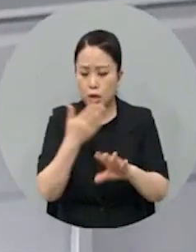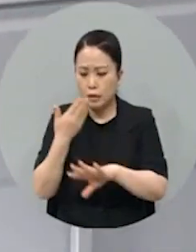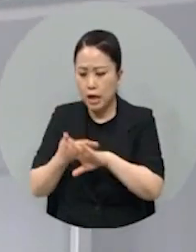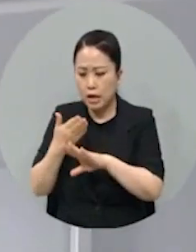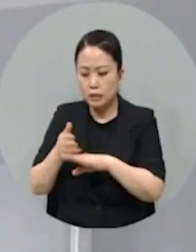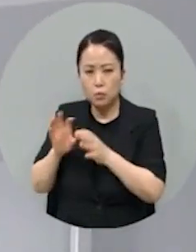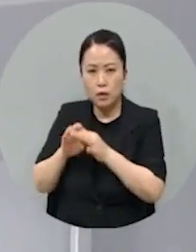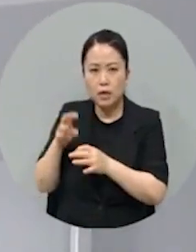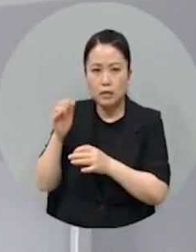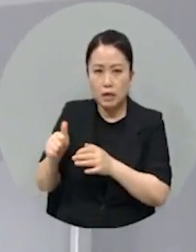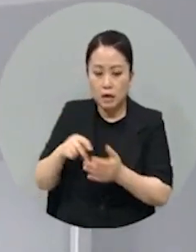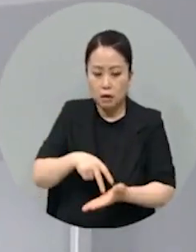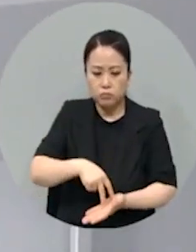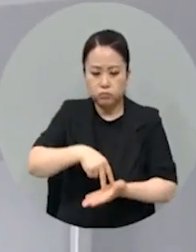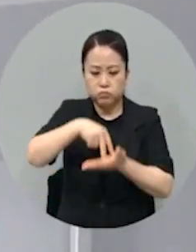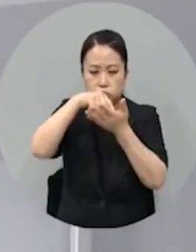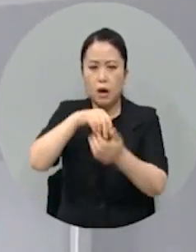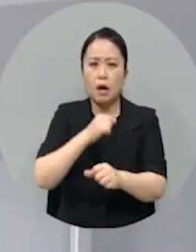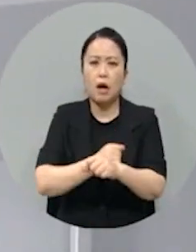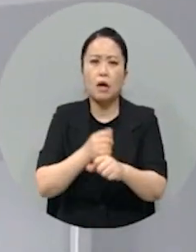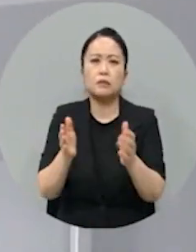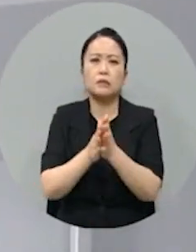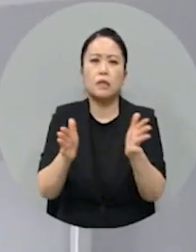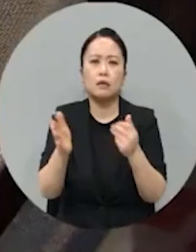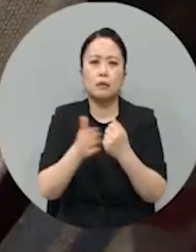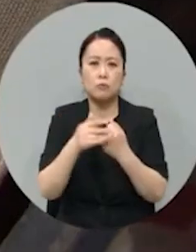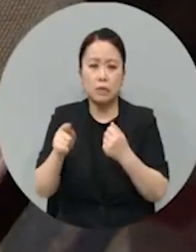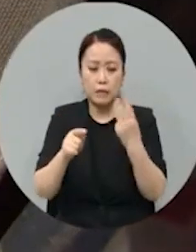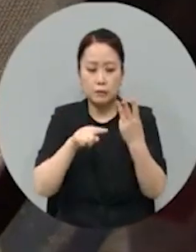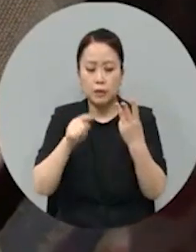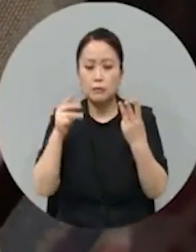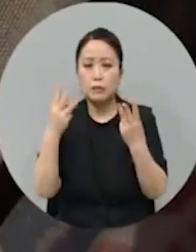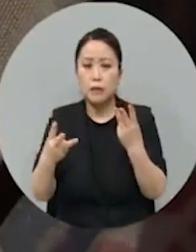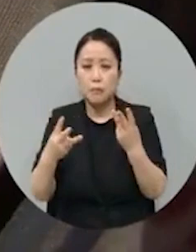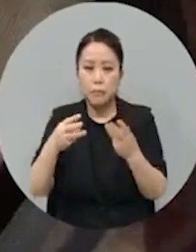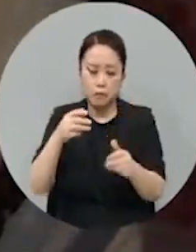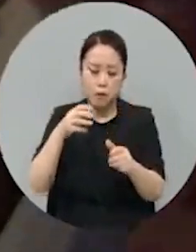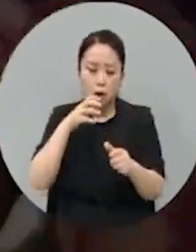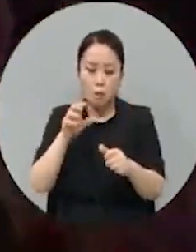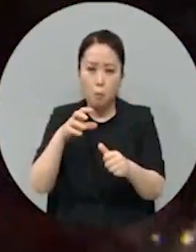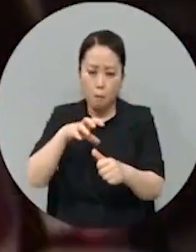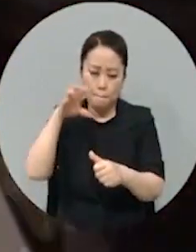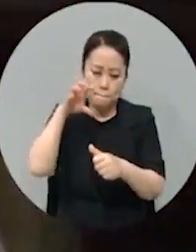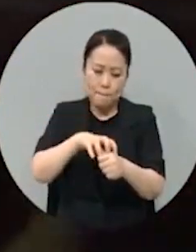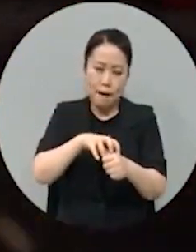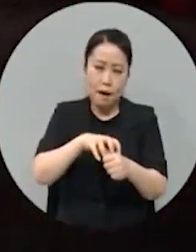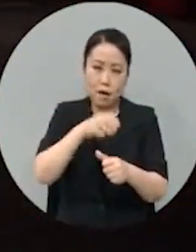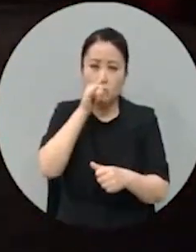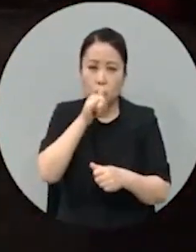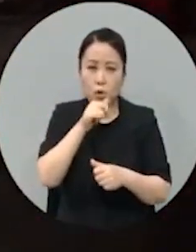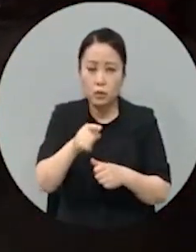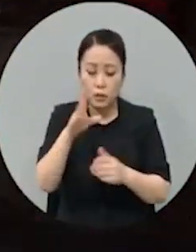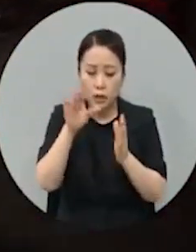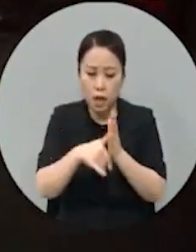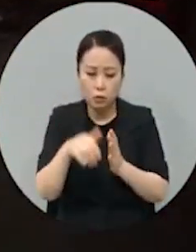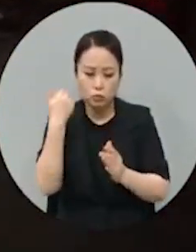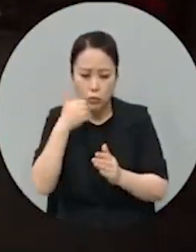승강기를 작동시켜 3.3톤 무게 균형추에 몸이 끼인 건데 당시 신호수나 작업 관리자도